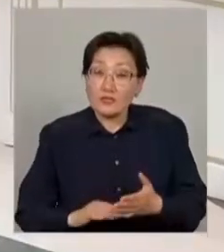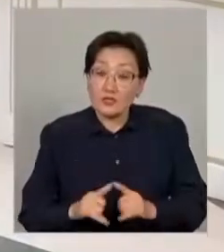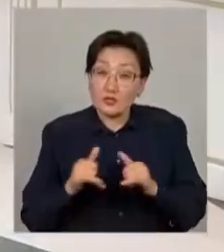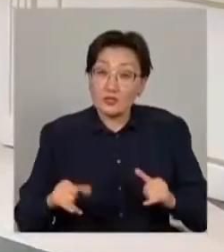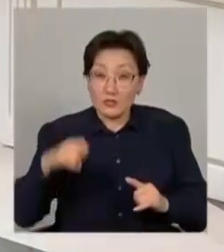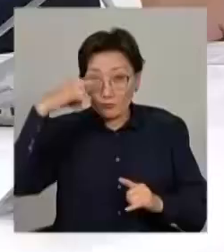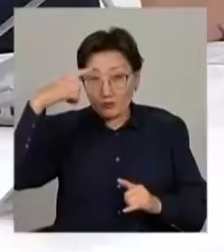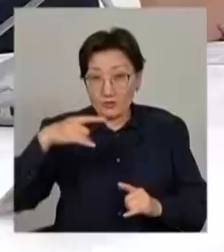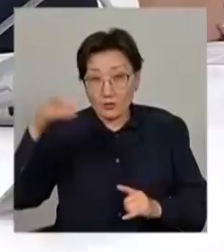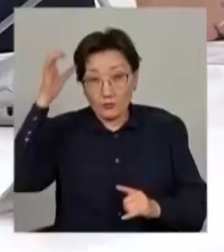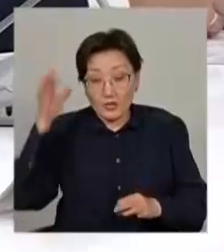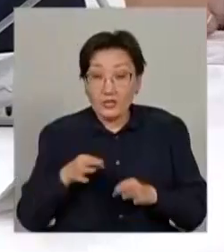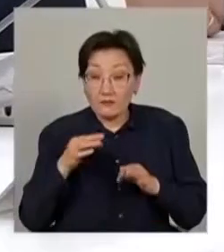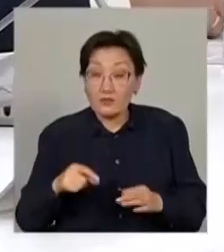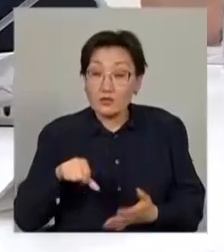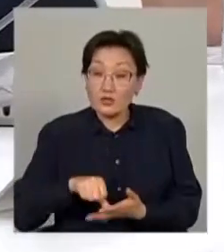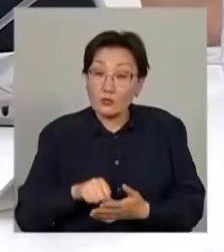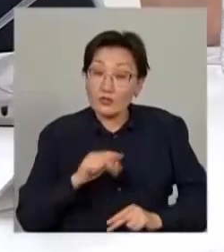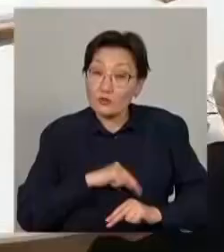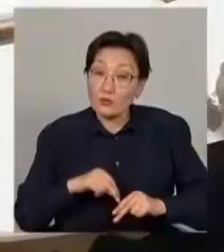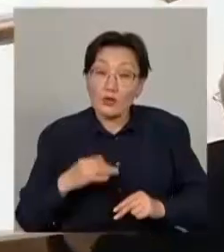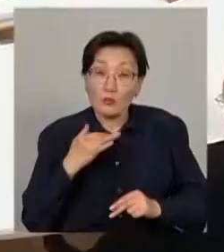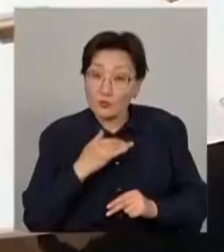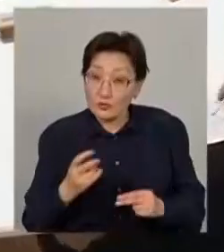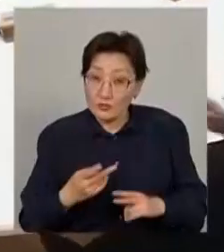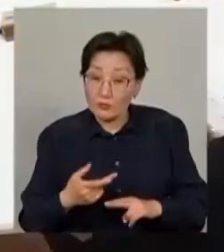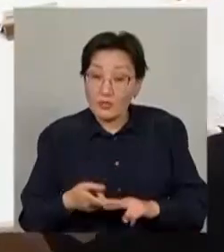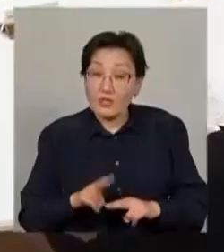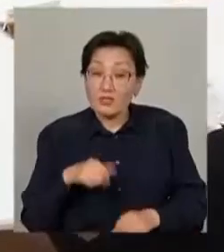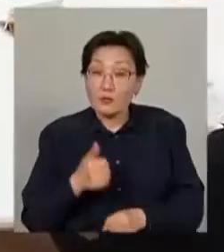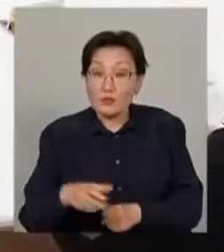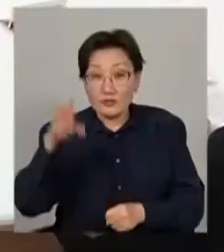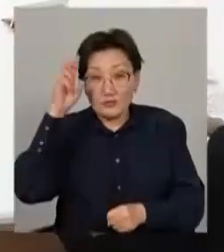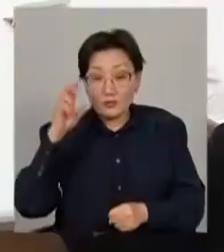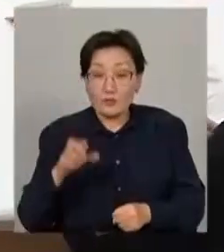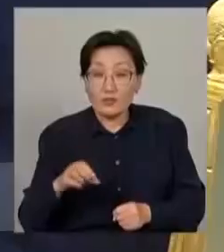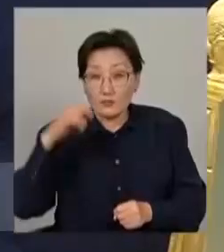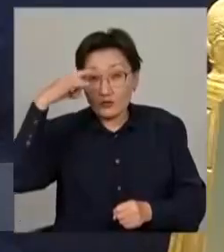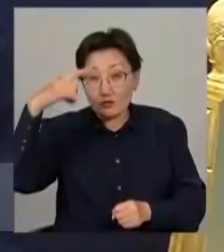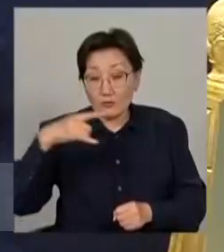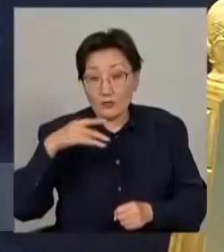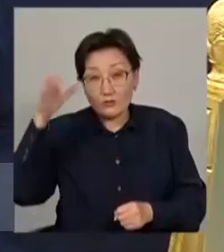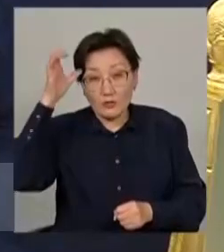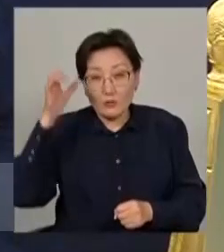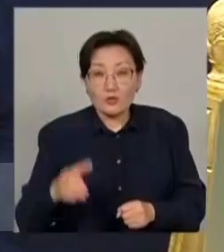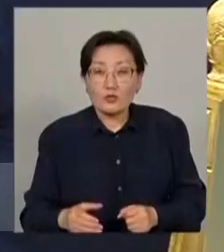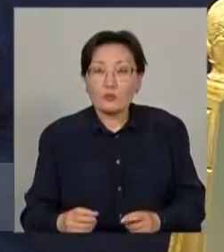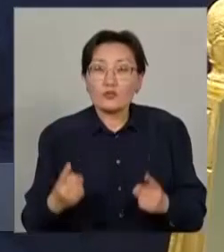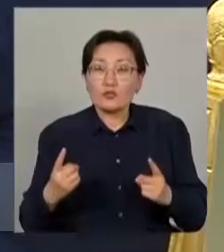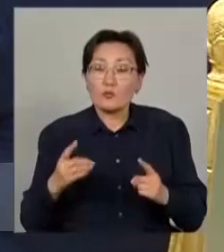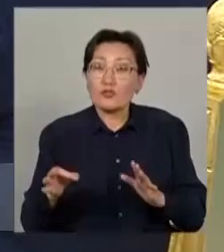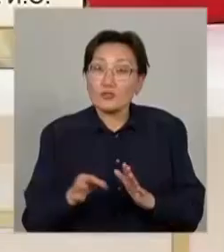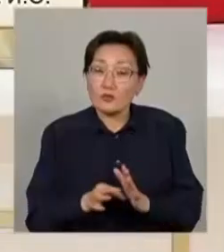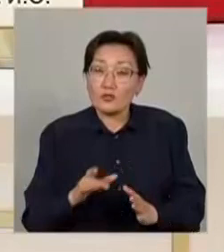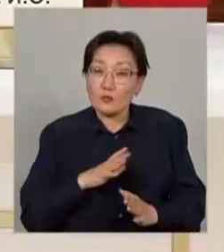Отечественной науки отмечает его участники и работы предстоит много учитывая что глава государства ставит перед казахстанскими учеными весьма амбициозную